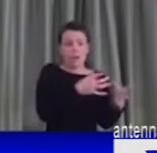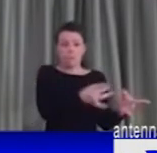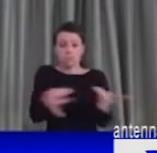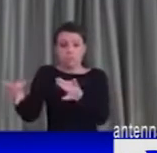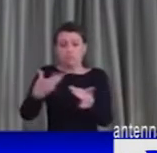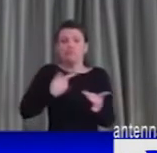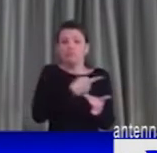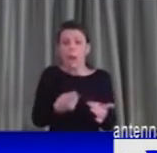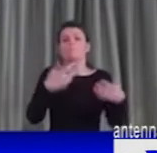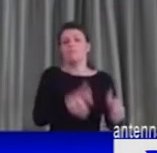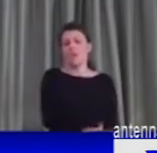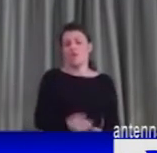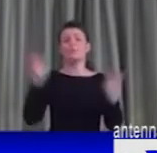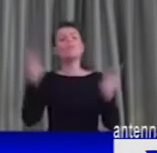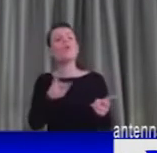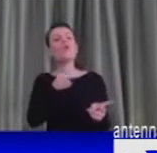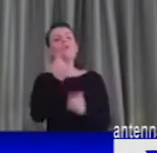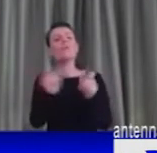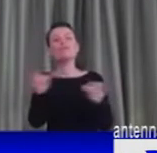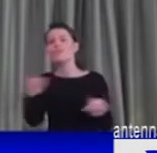Il dato dei ricoverati è di